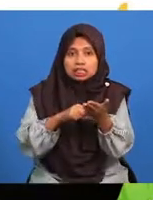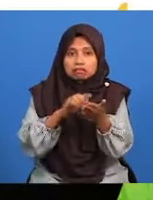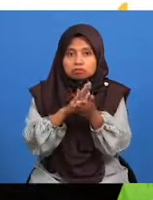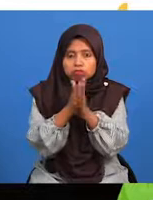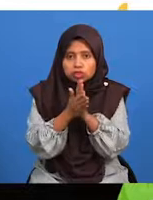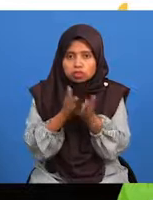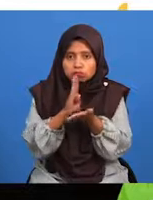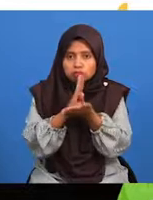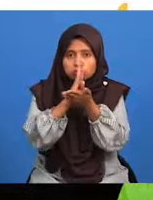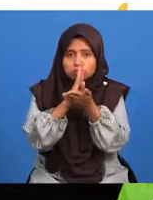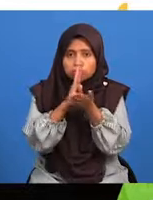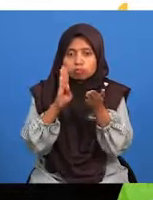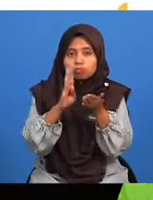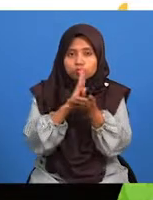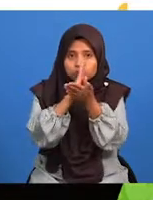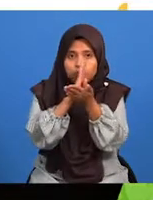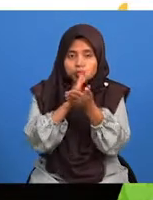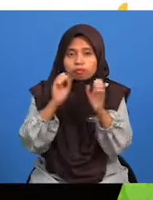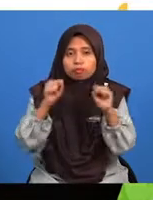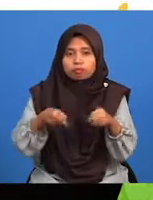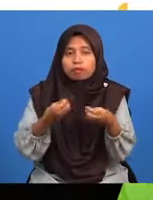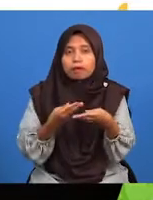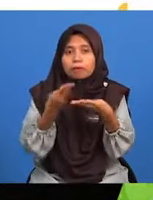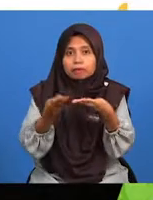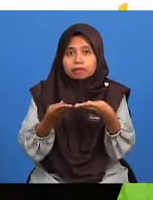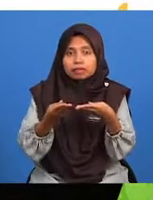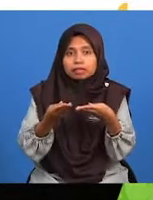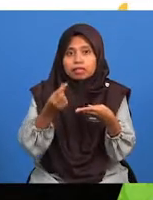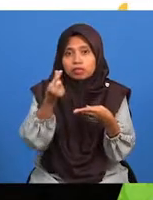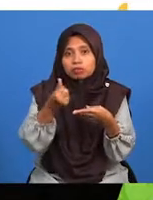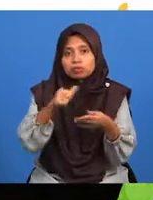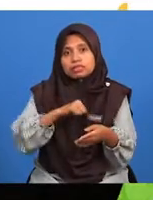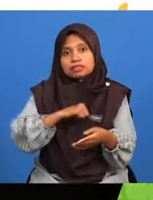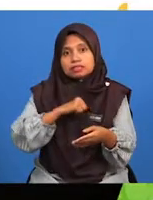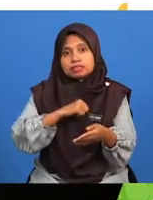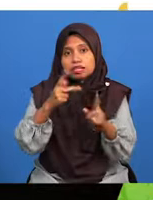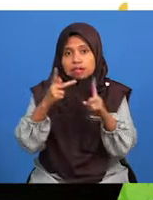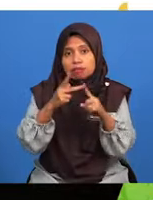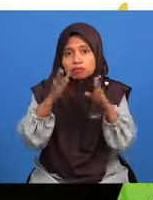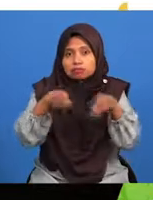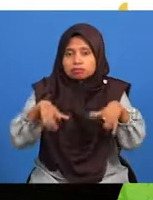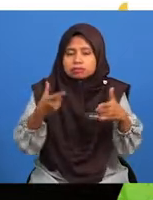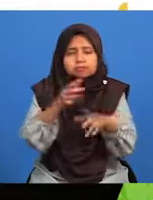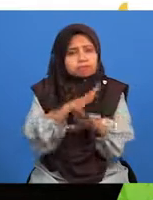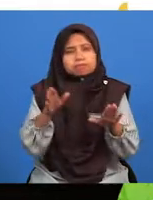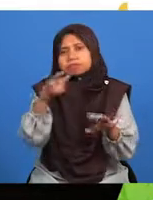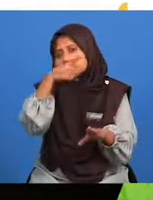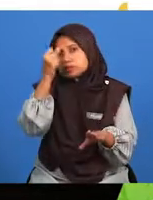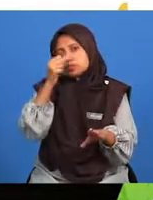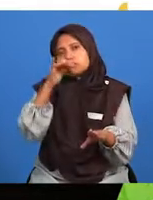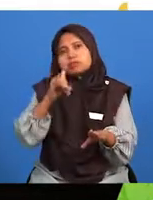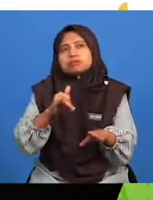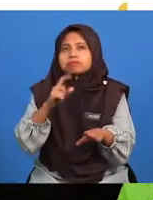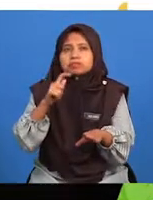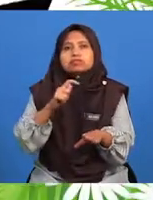dalil bahawa boleh memberikan harta sendiri kepada orang lain tanpa sebab yang tertentu.